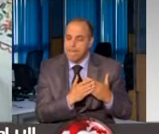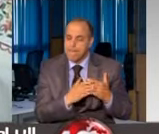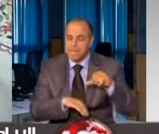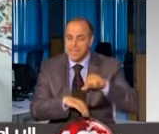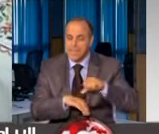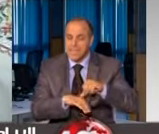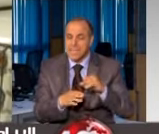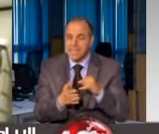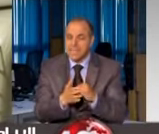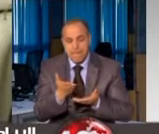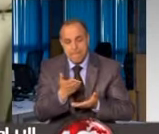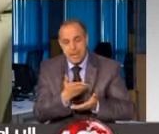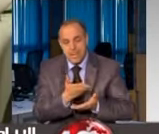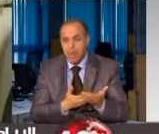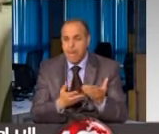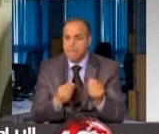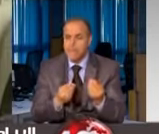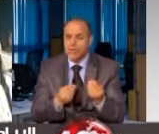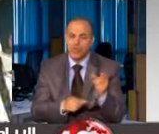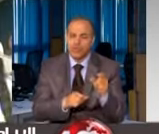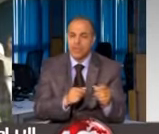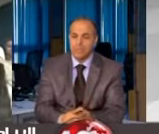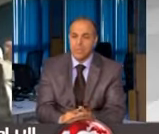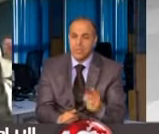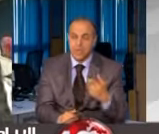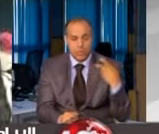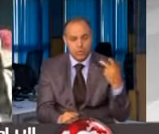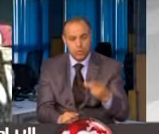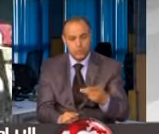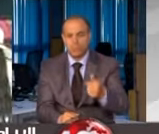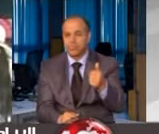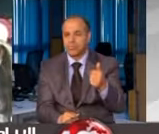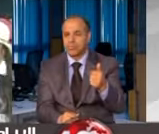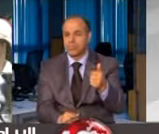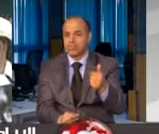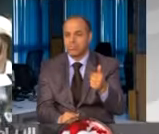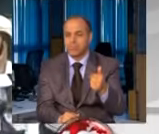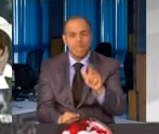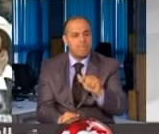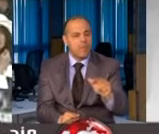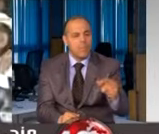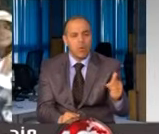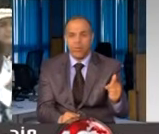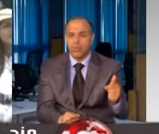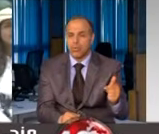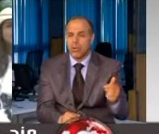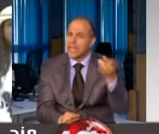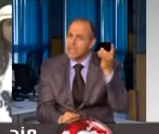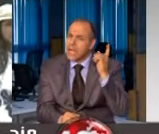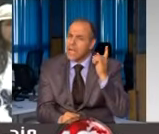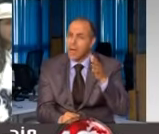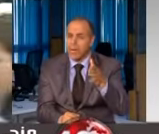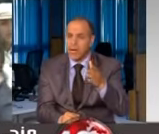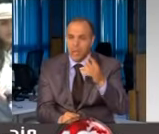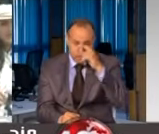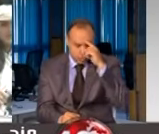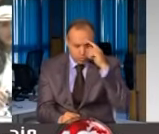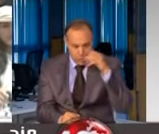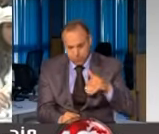المدينة بالتعاون مع عديد الأطراف. الحضور مميز، النوعية موجودة، نكسرة تاريخية، إن شاء الله